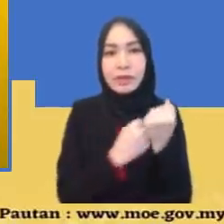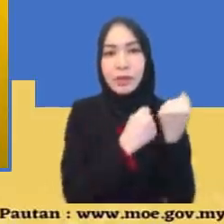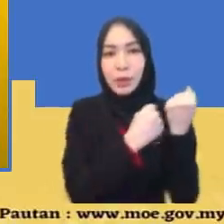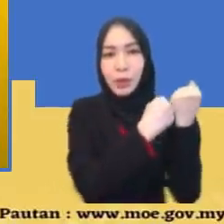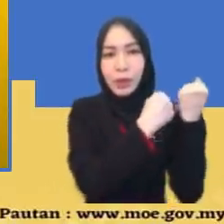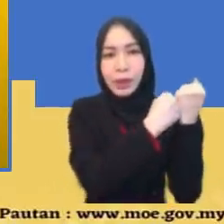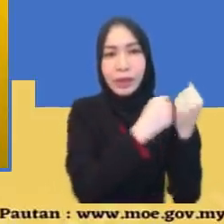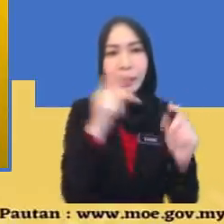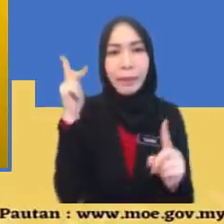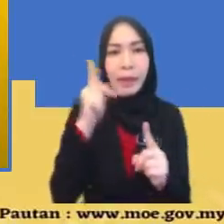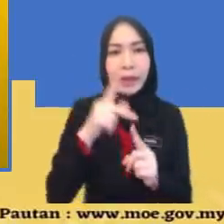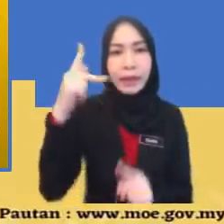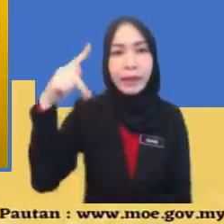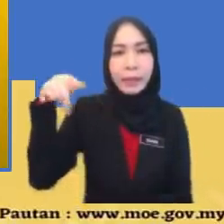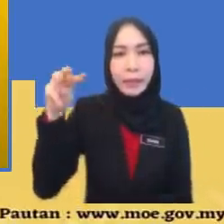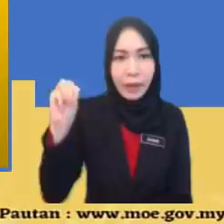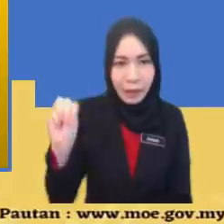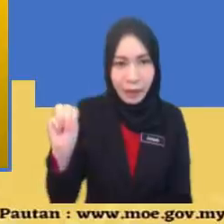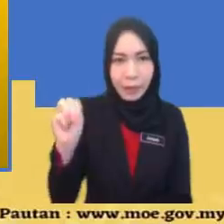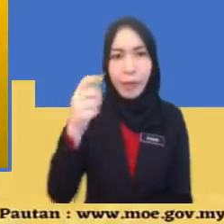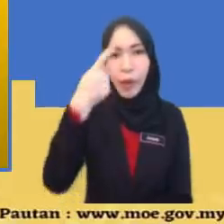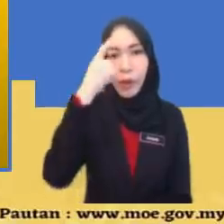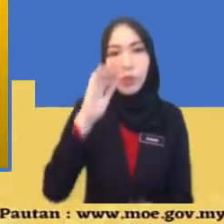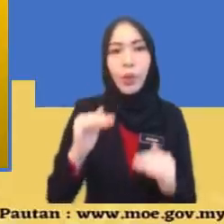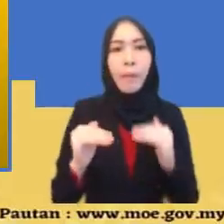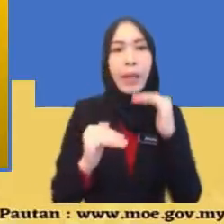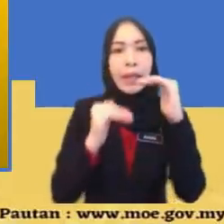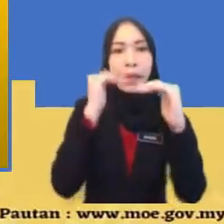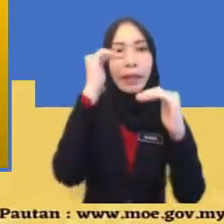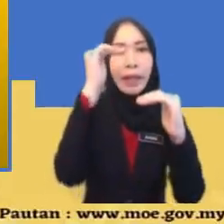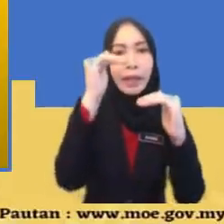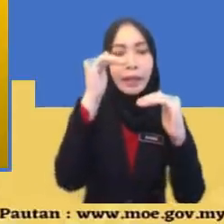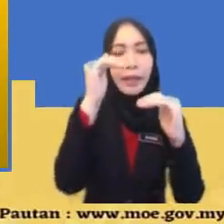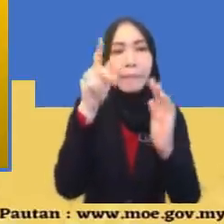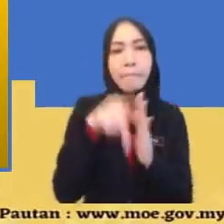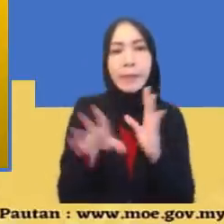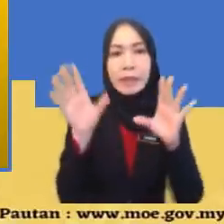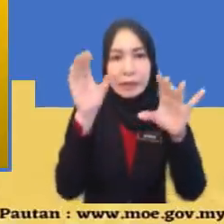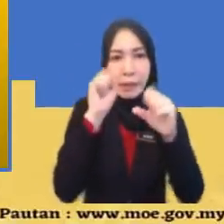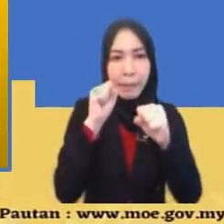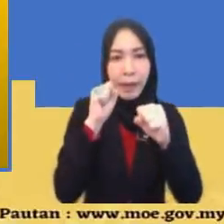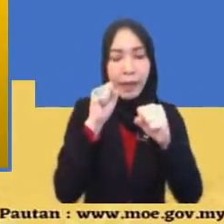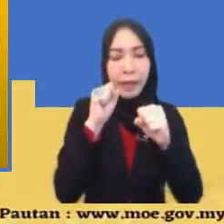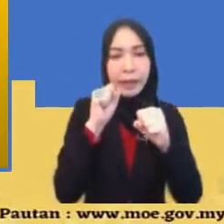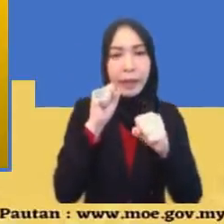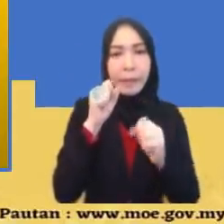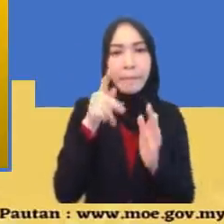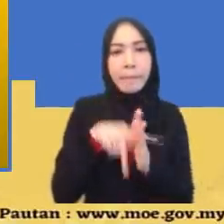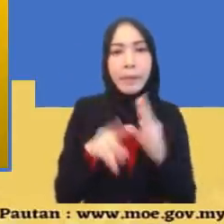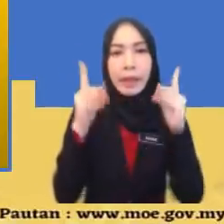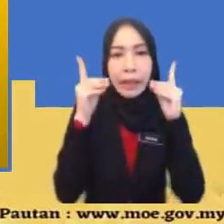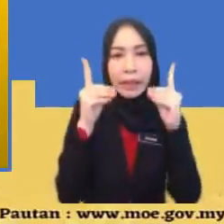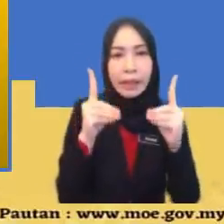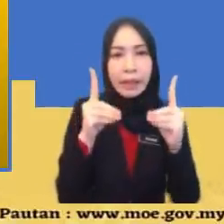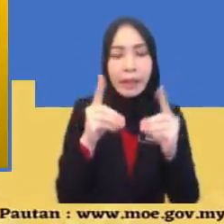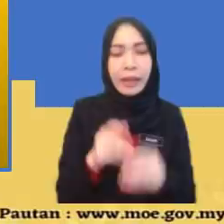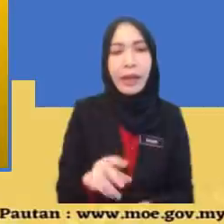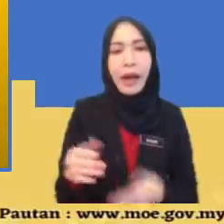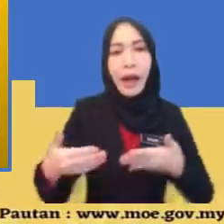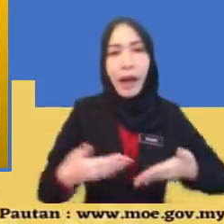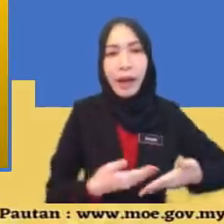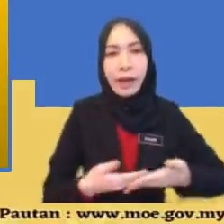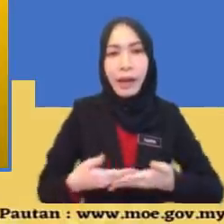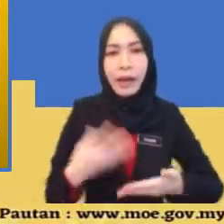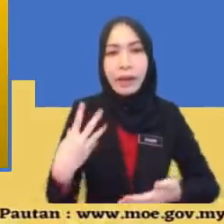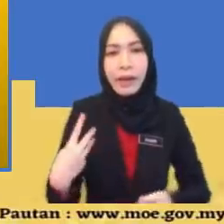program perkas satu ini dalam meningkatkan prestasi pencapaian pendidikan anak-anak kita khususnya semasa